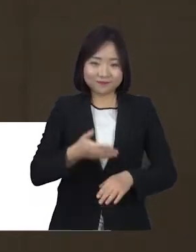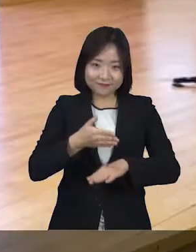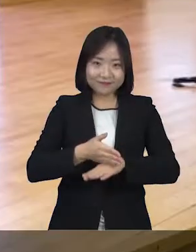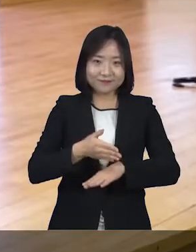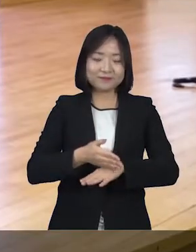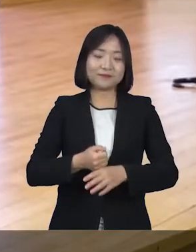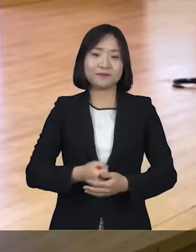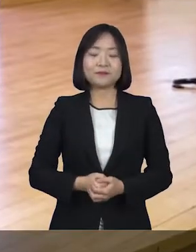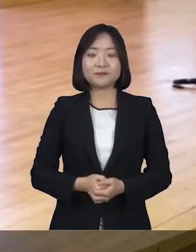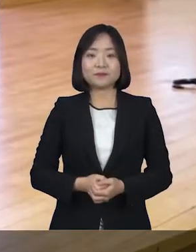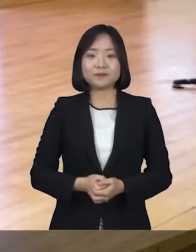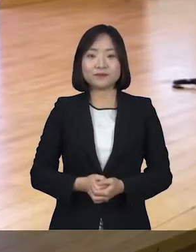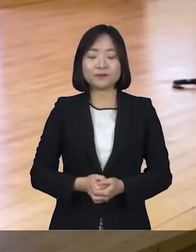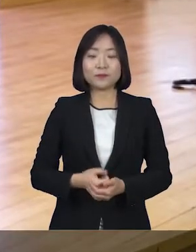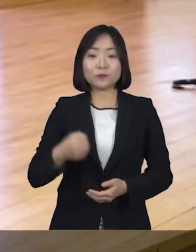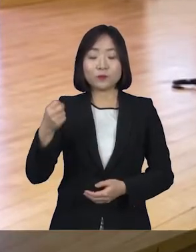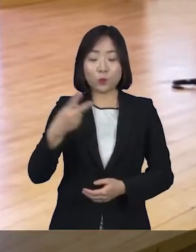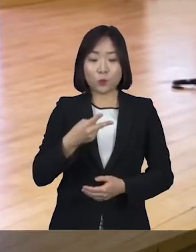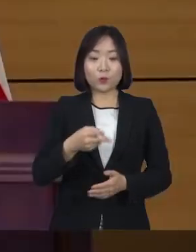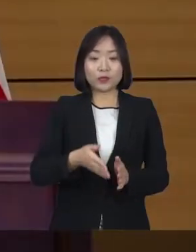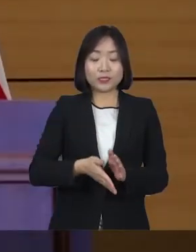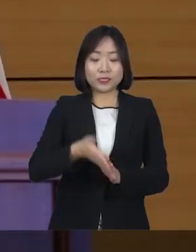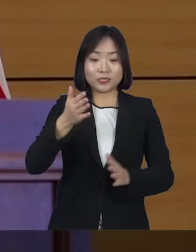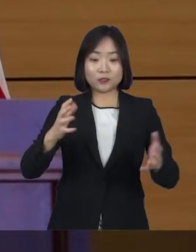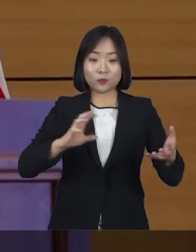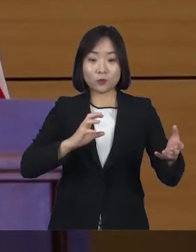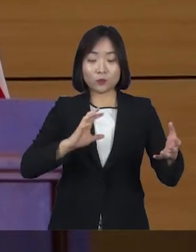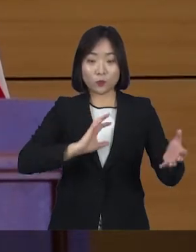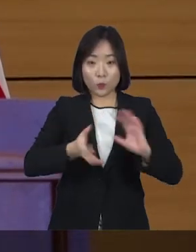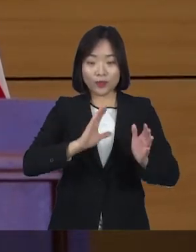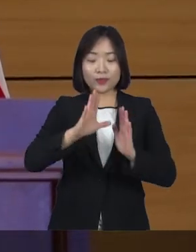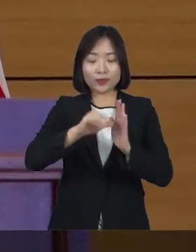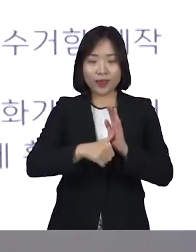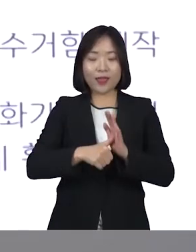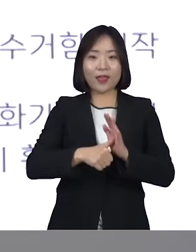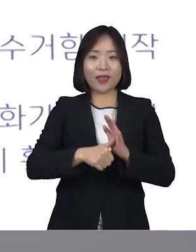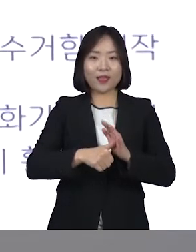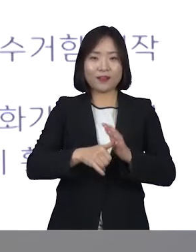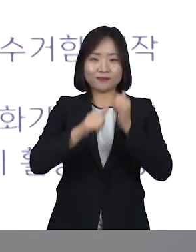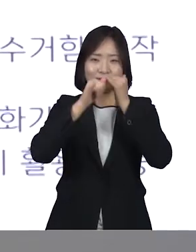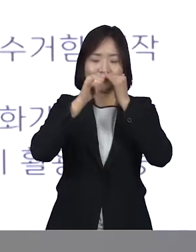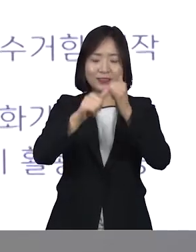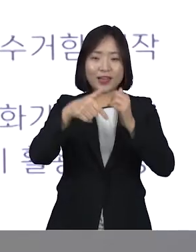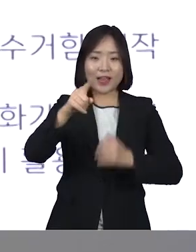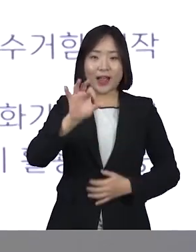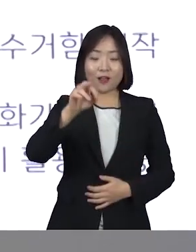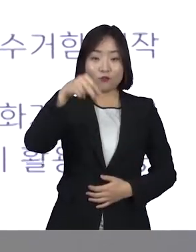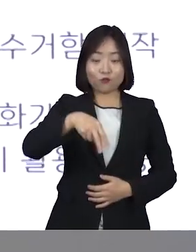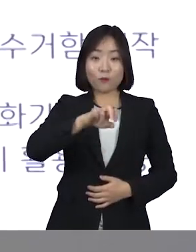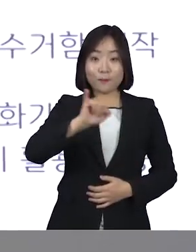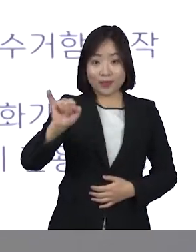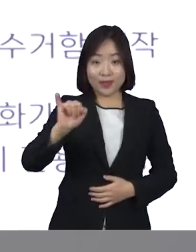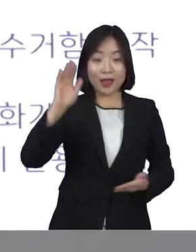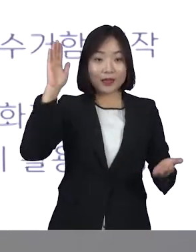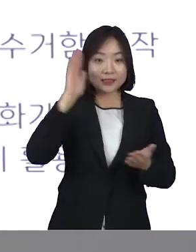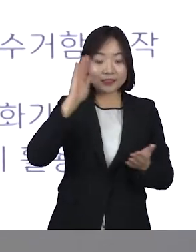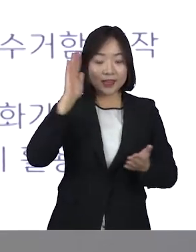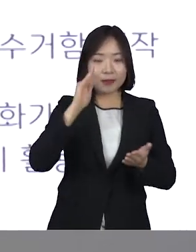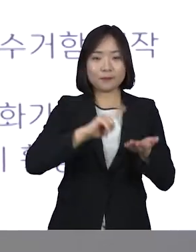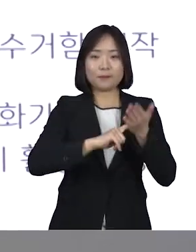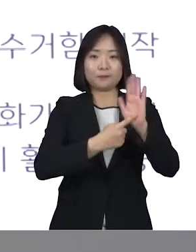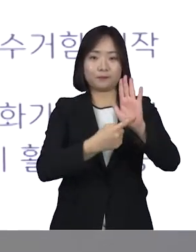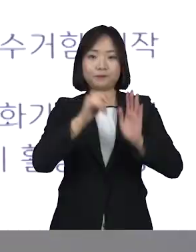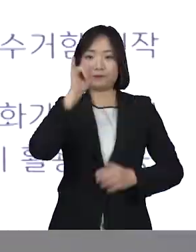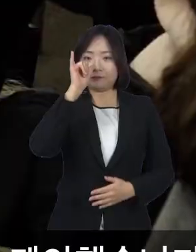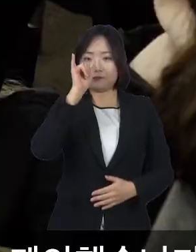고맙겠습니다. 또한 시정토의에서 최우수로 선정된 강윤민 학생이 청년 1인 가구 맞춤형 지원이란 주제로 발표를